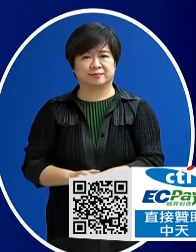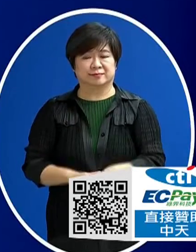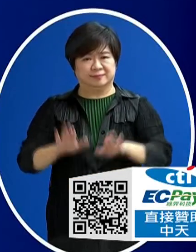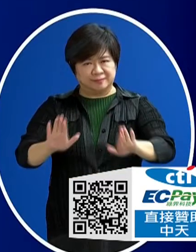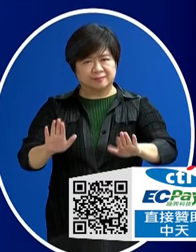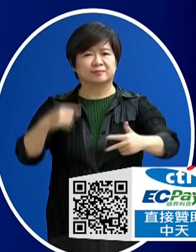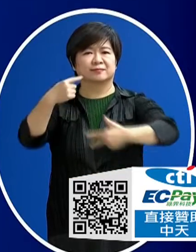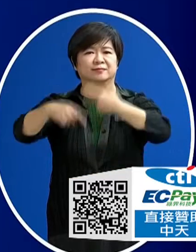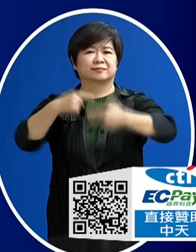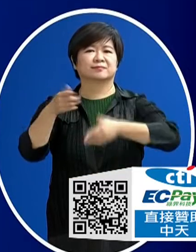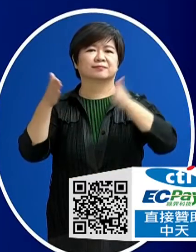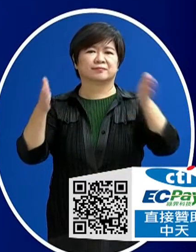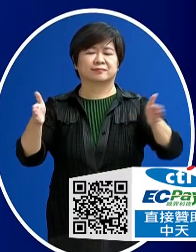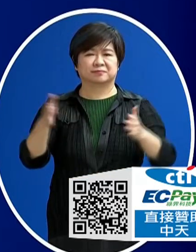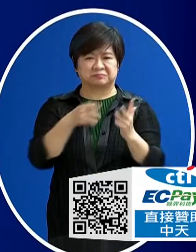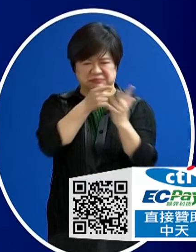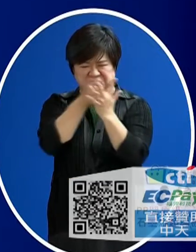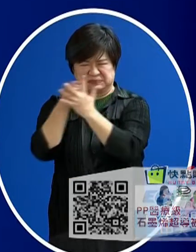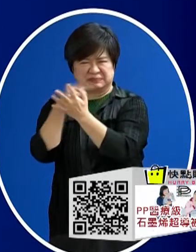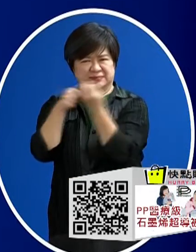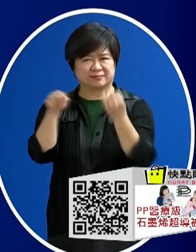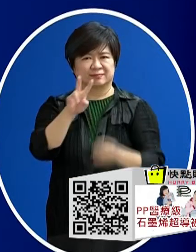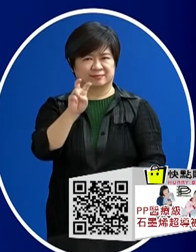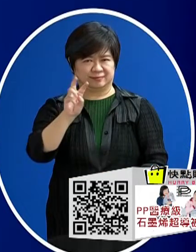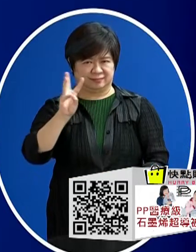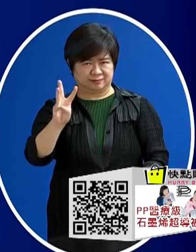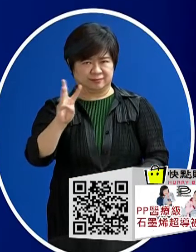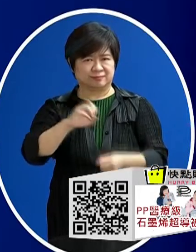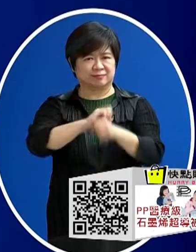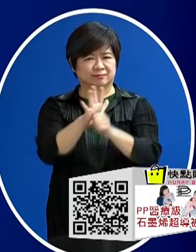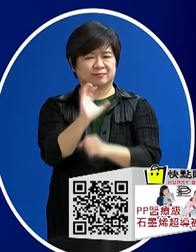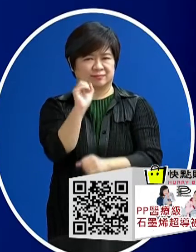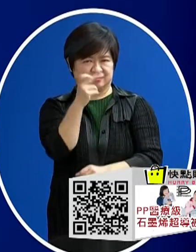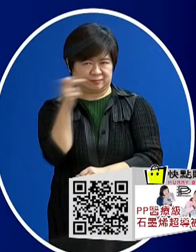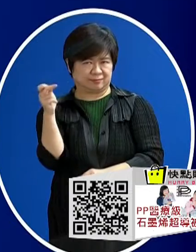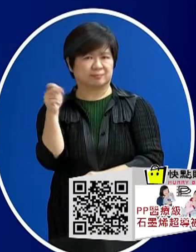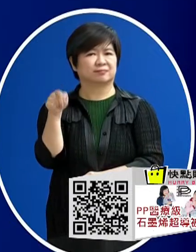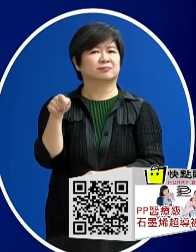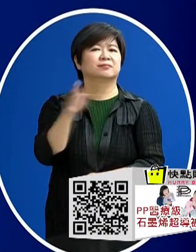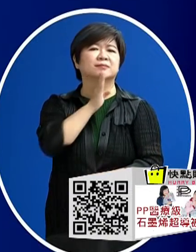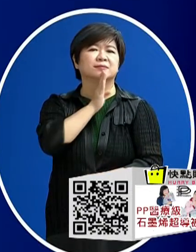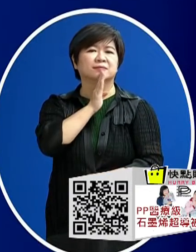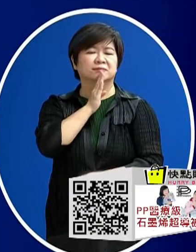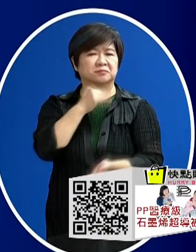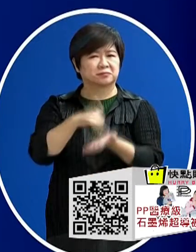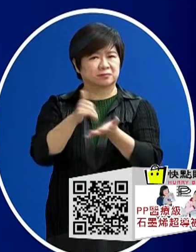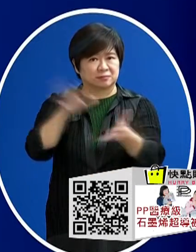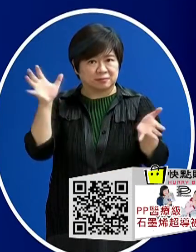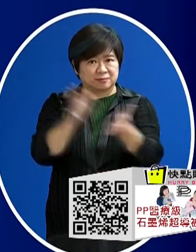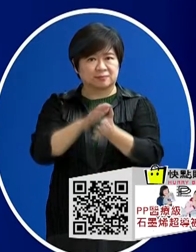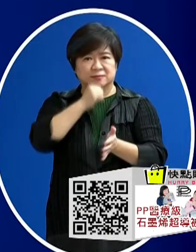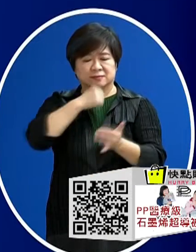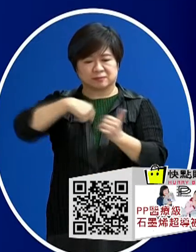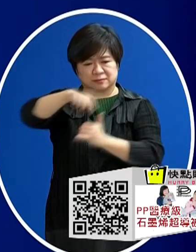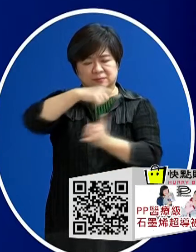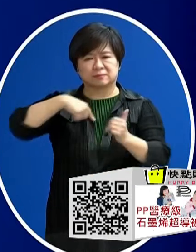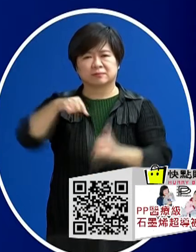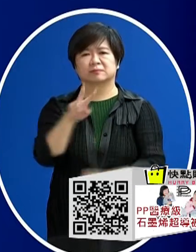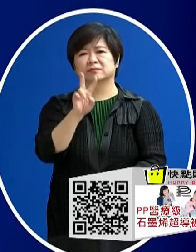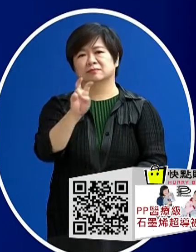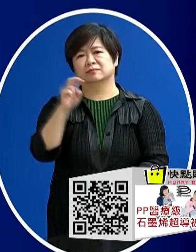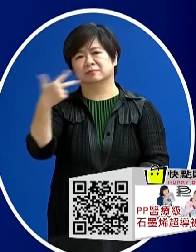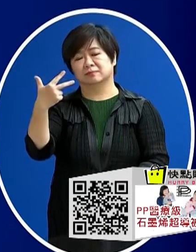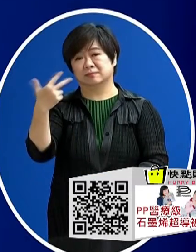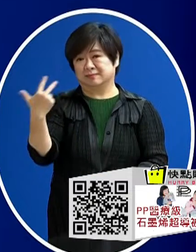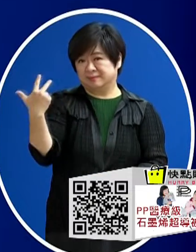这一周我们总共检出23例的 Omicron 哈，那所以累积到现在国内检出是27例哈，其